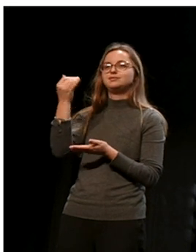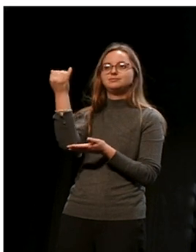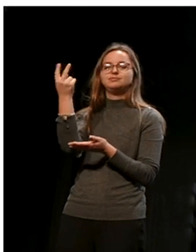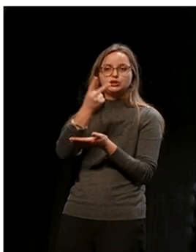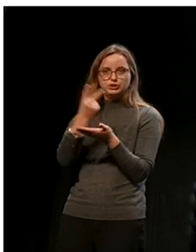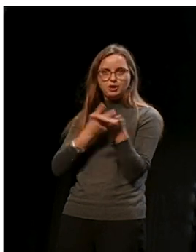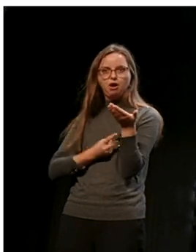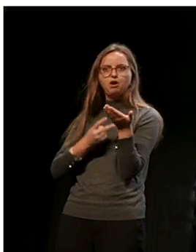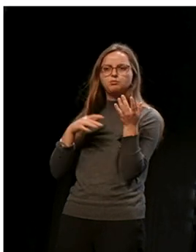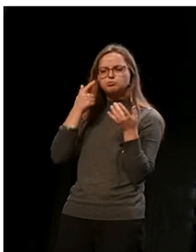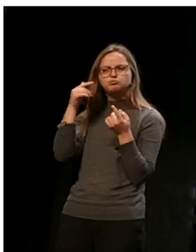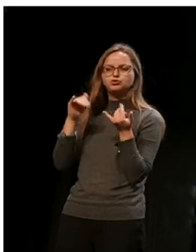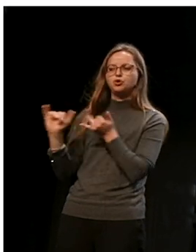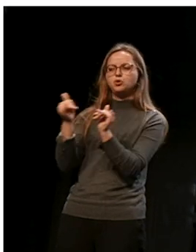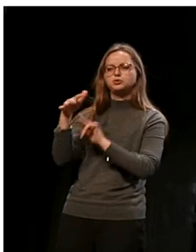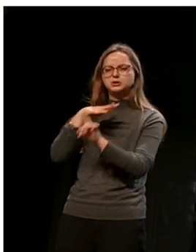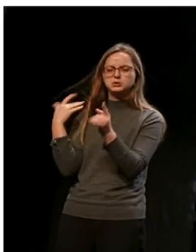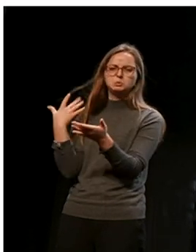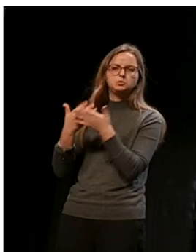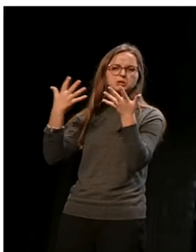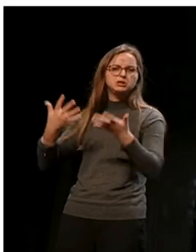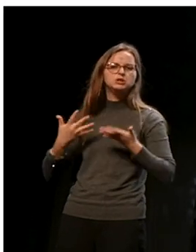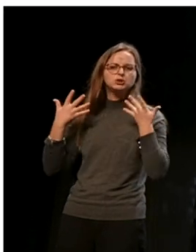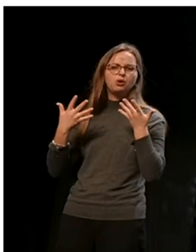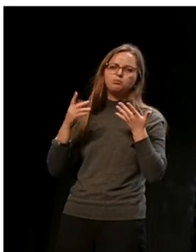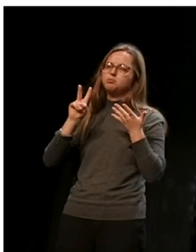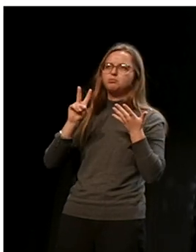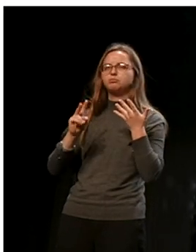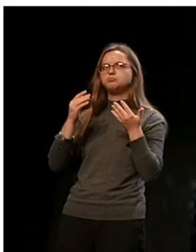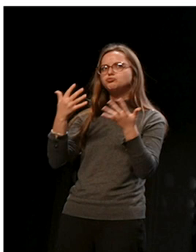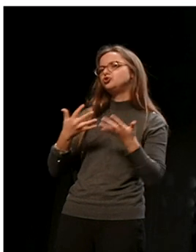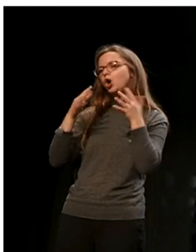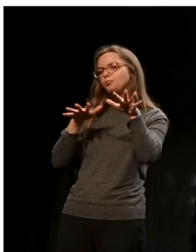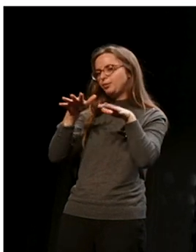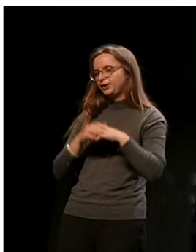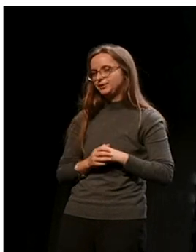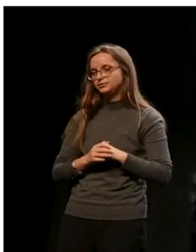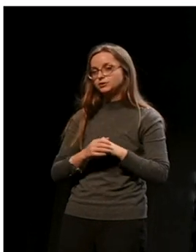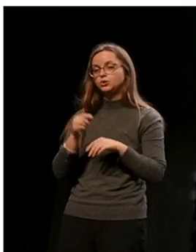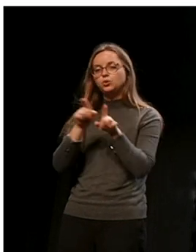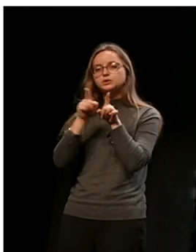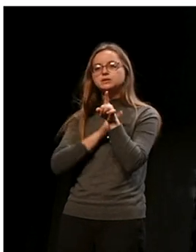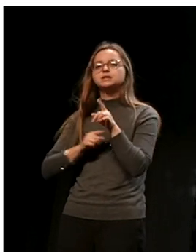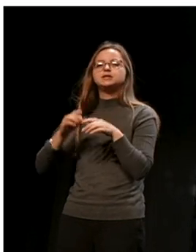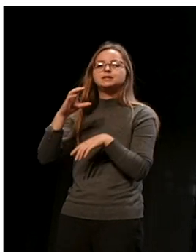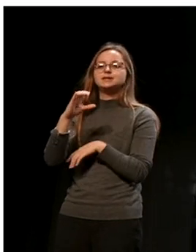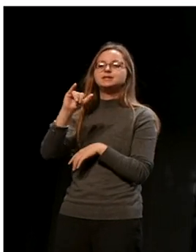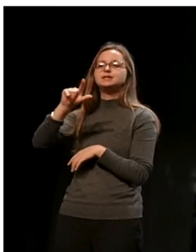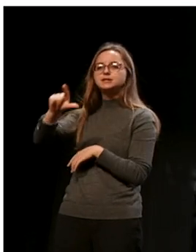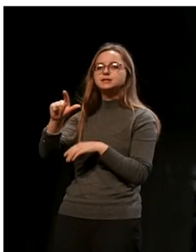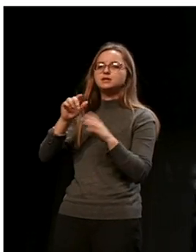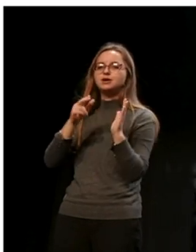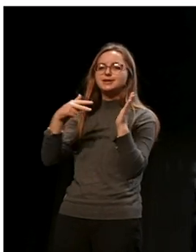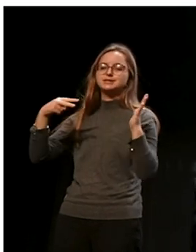société depuis une dizaine d'années. Non, un petit peu moins. Et je suis cofondatrice de la CIL, de la charte d'illustrateurs